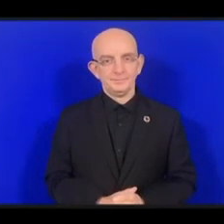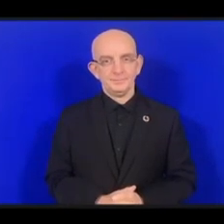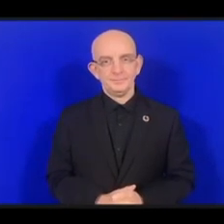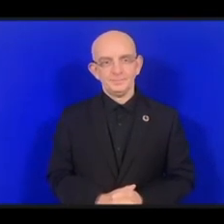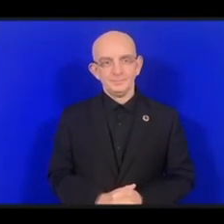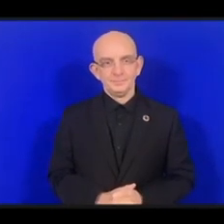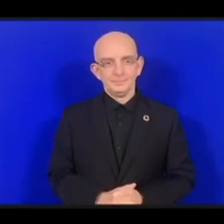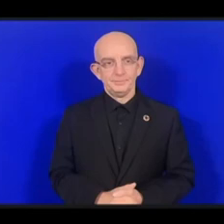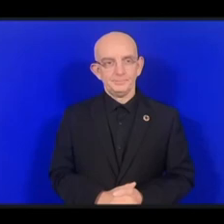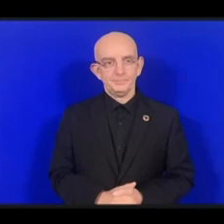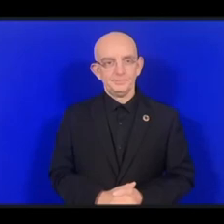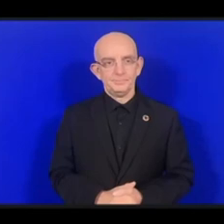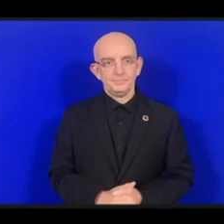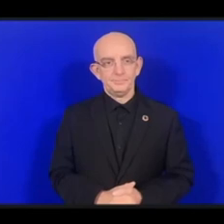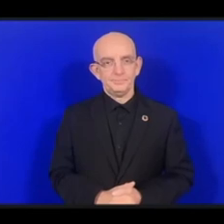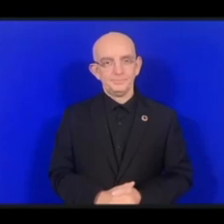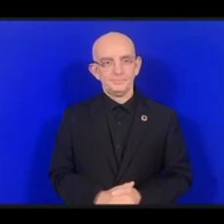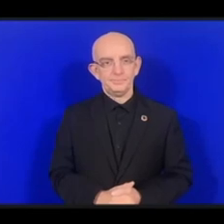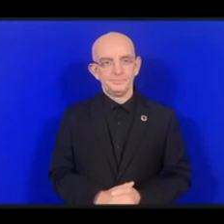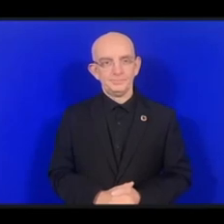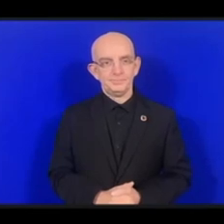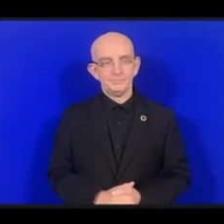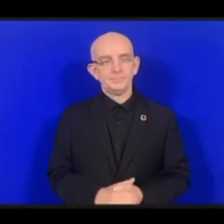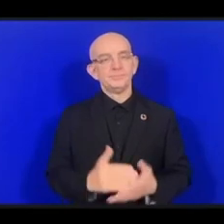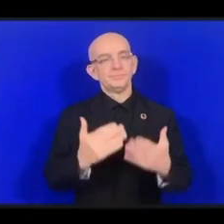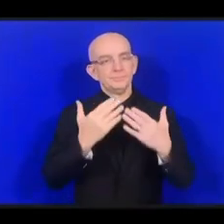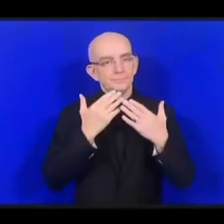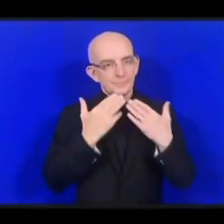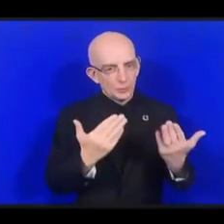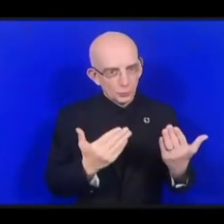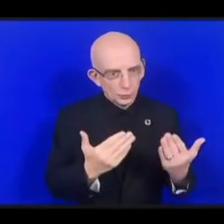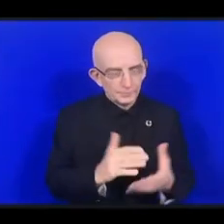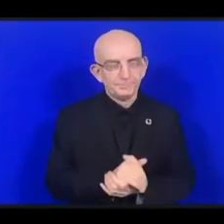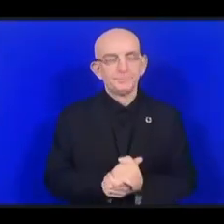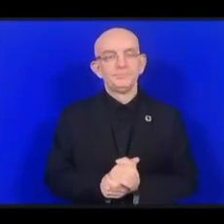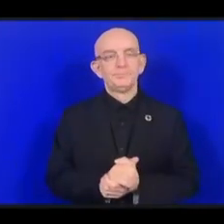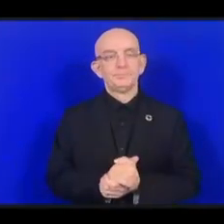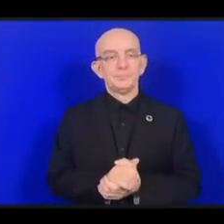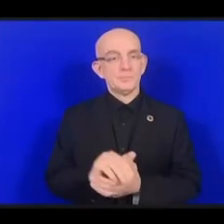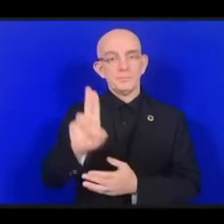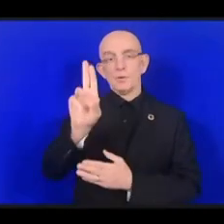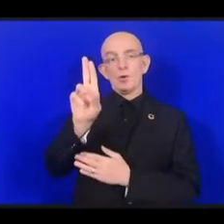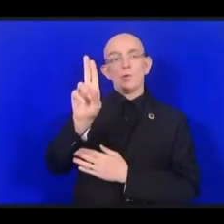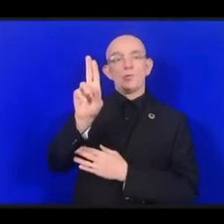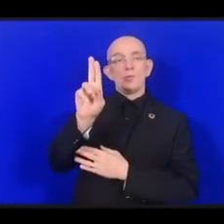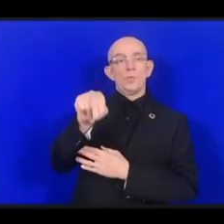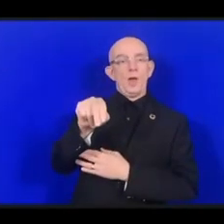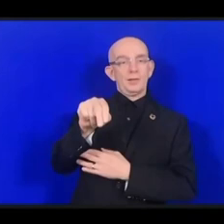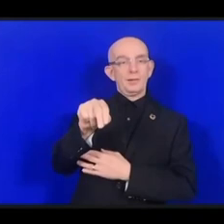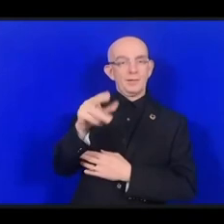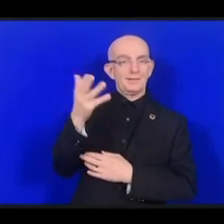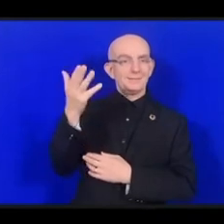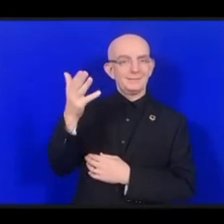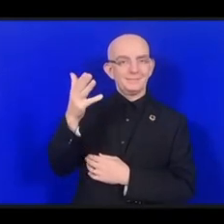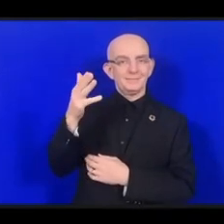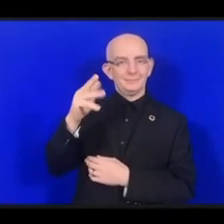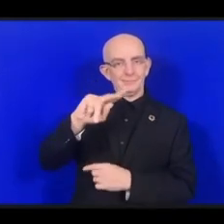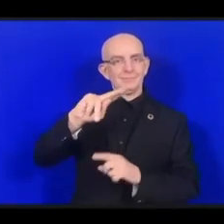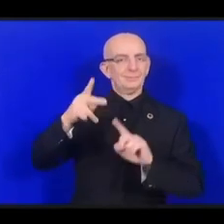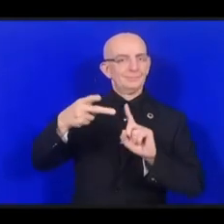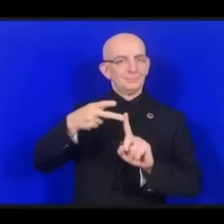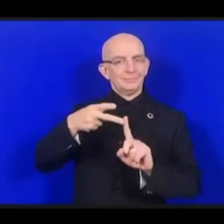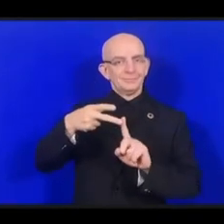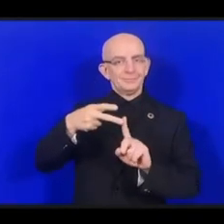remercie le sousseré monsieur le sous-secrétaire général des Nations unies membre de